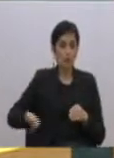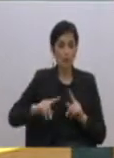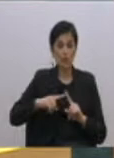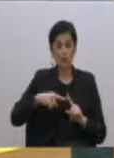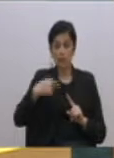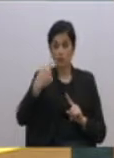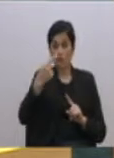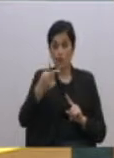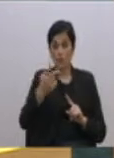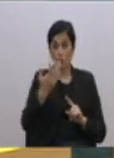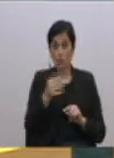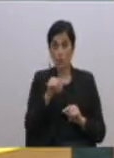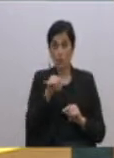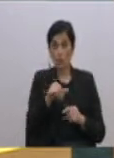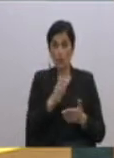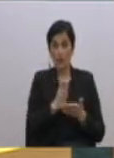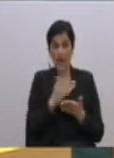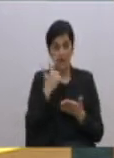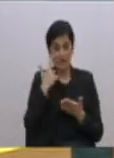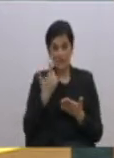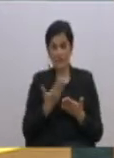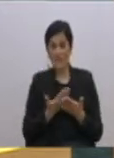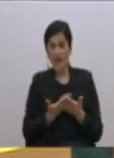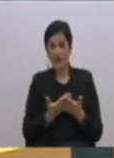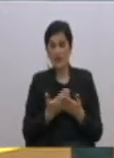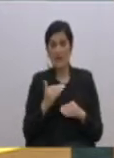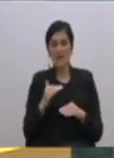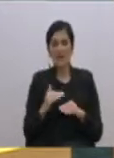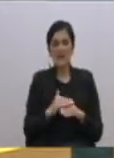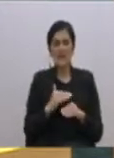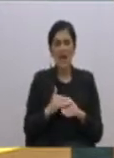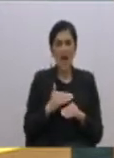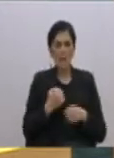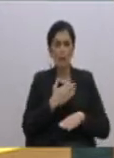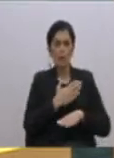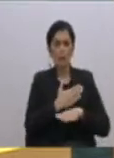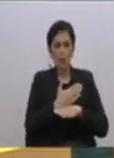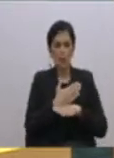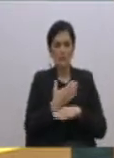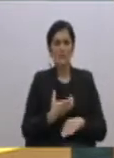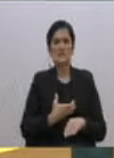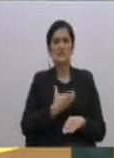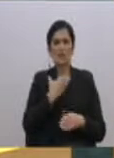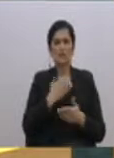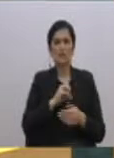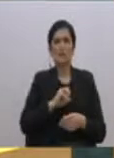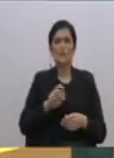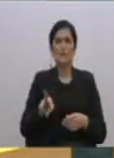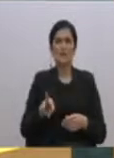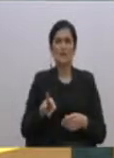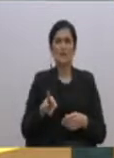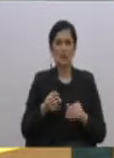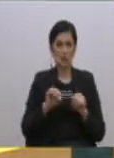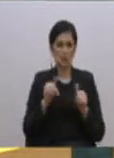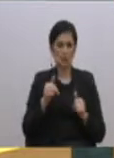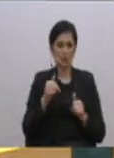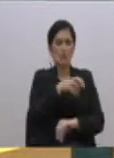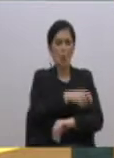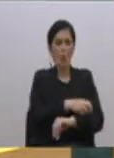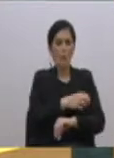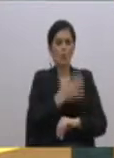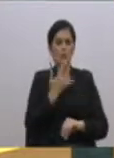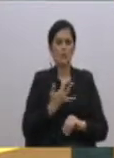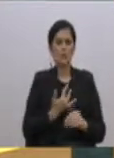bucă tu es gaucus, dragas tu asazris. Ketil șobiluri zrahuit mihebuli norme beleba, vidre istorme, vidre comunisturi sa